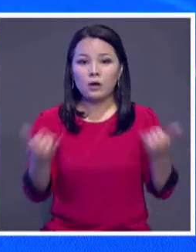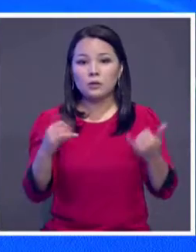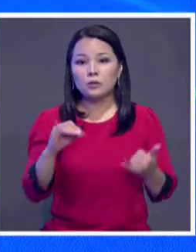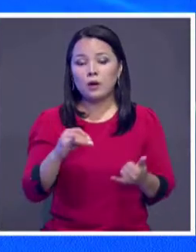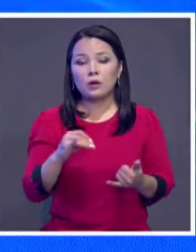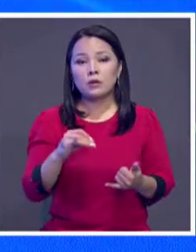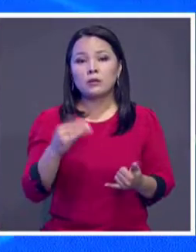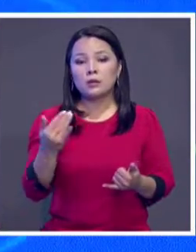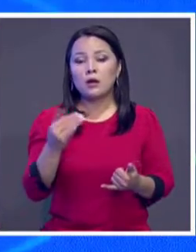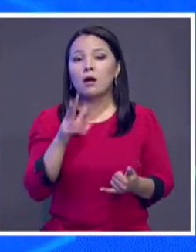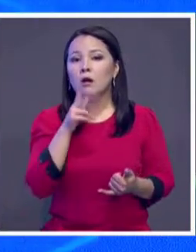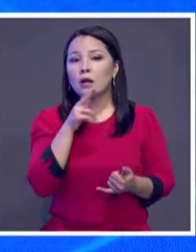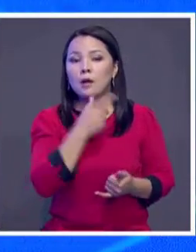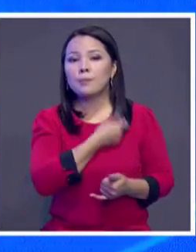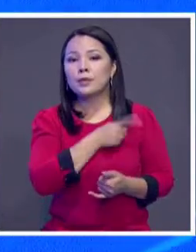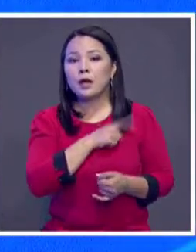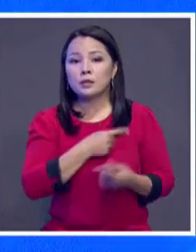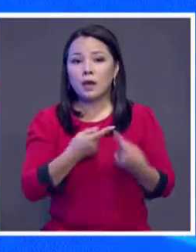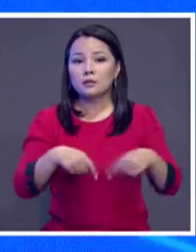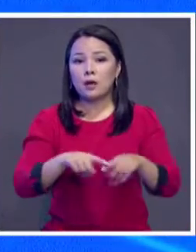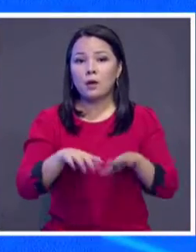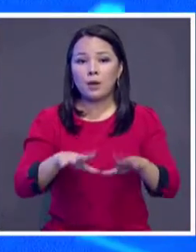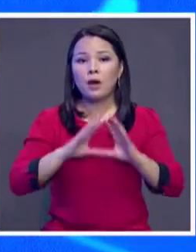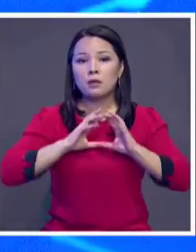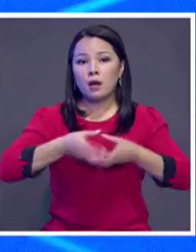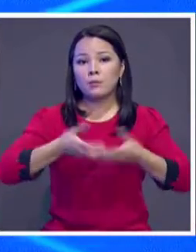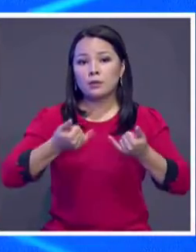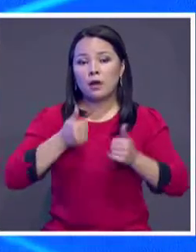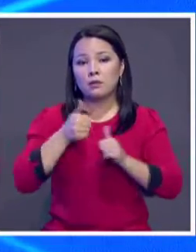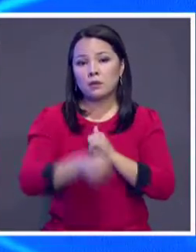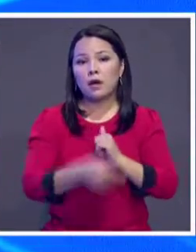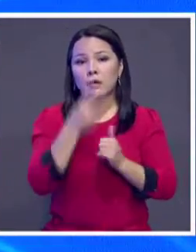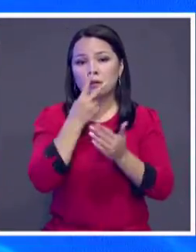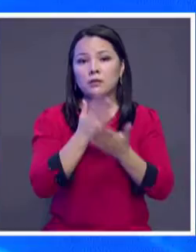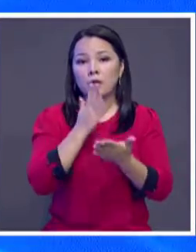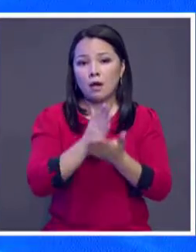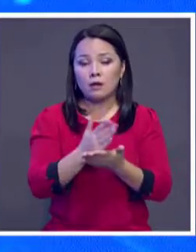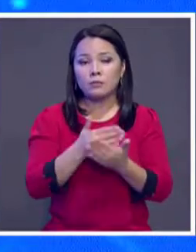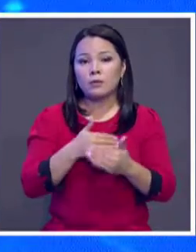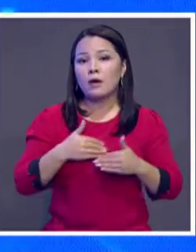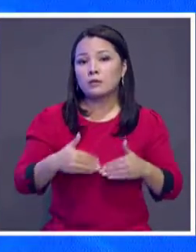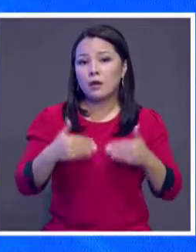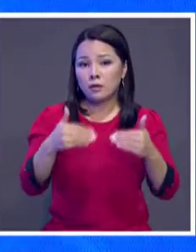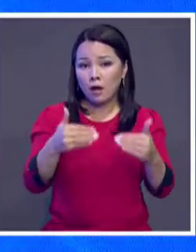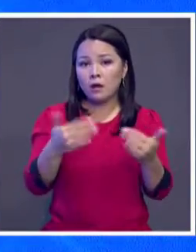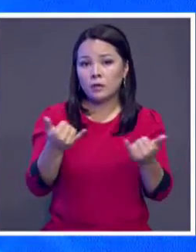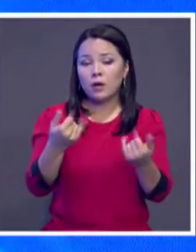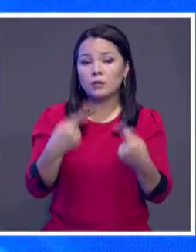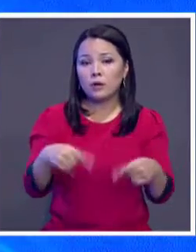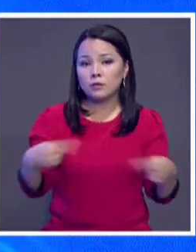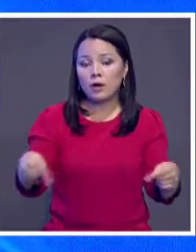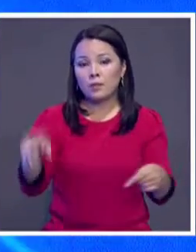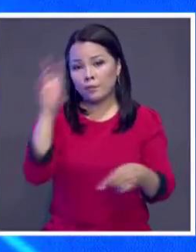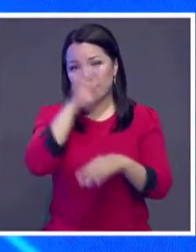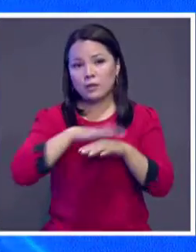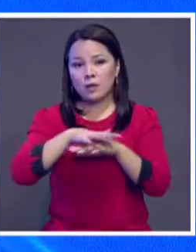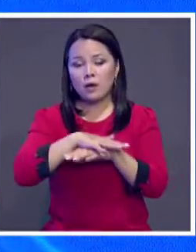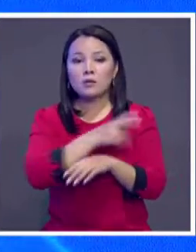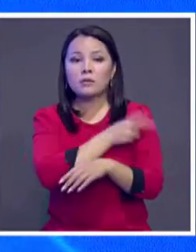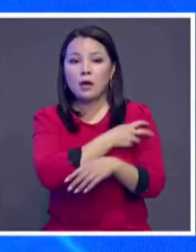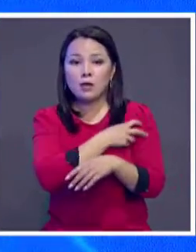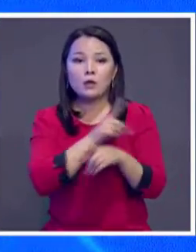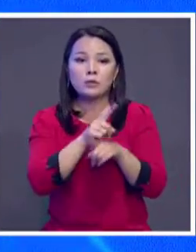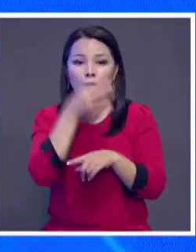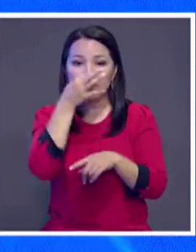Қазір оңтүстік Корея медицина саласы бойынша әлем елдерінің алдыңғы қатарында тұр. Сондықтан өзге мемлекеттерден дәрігерлер тәжірибе алмасу үшін көп